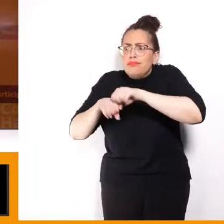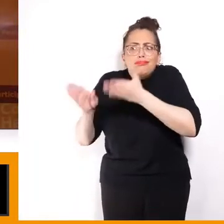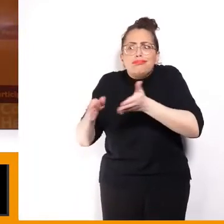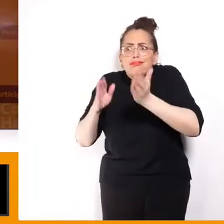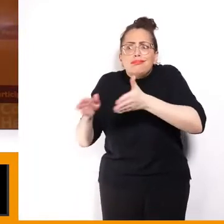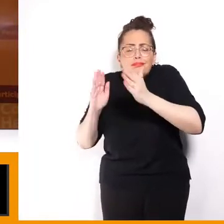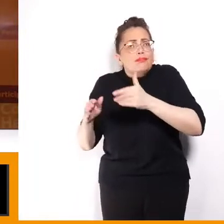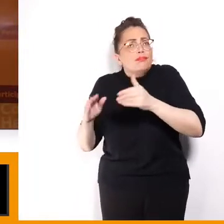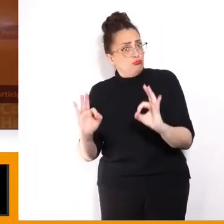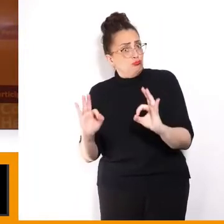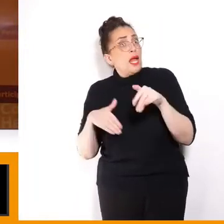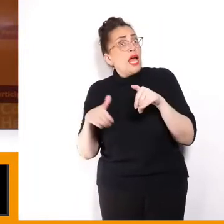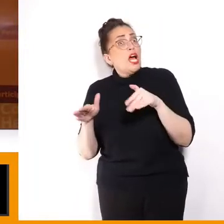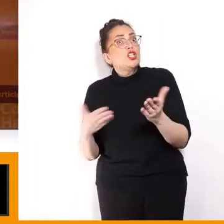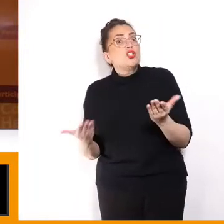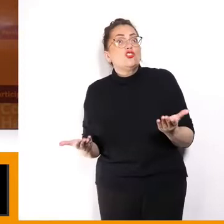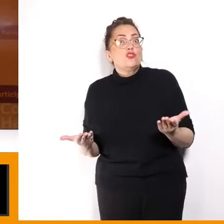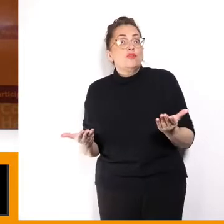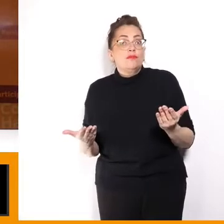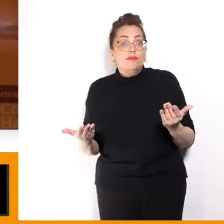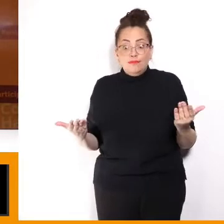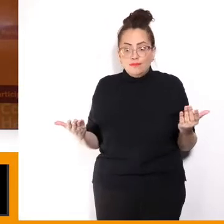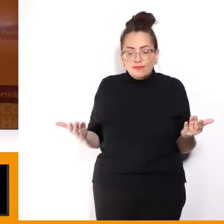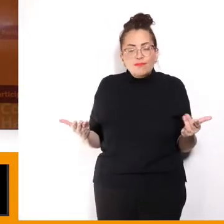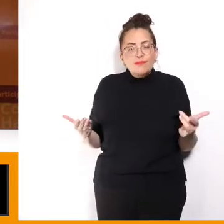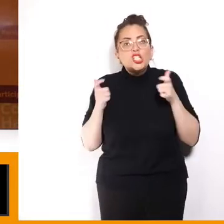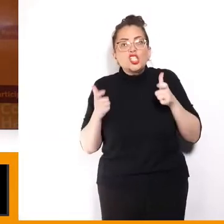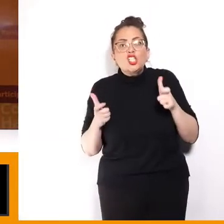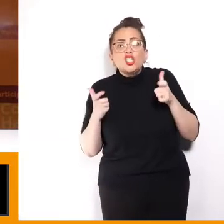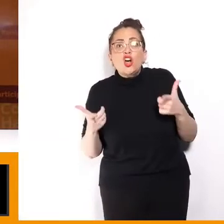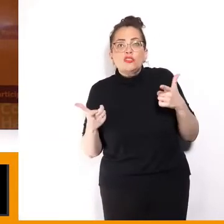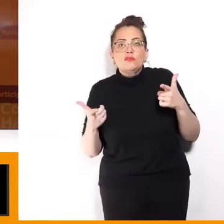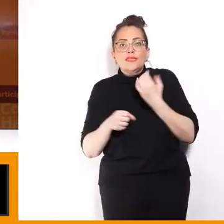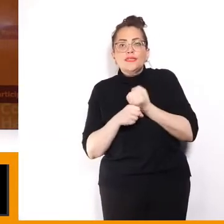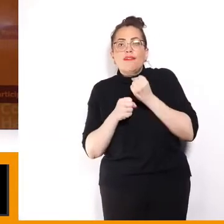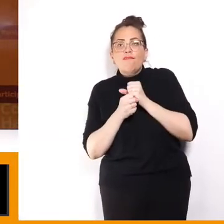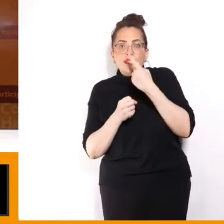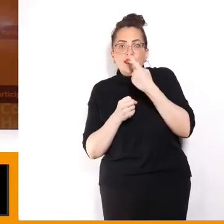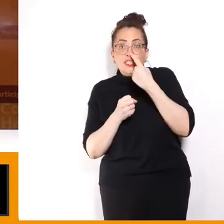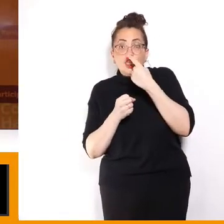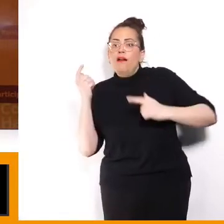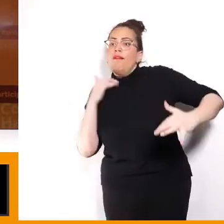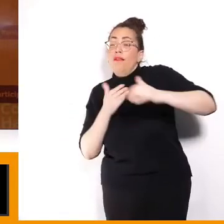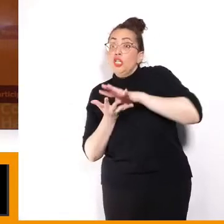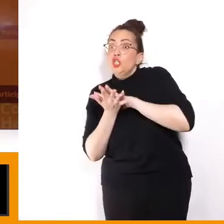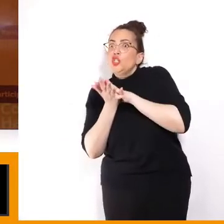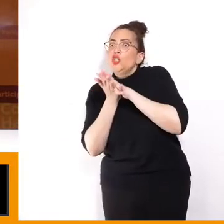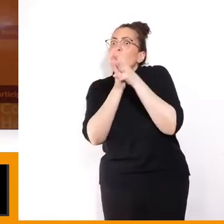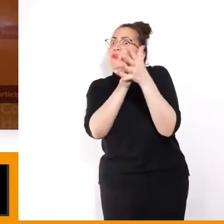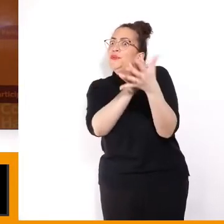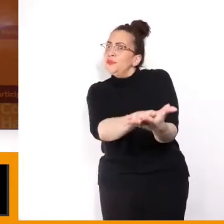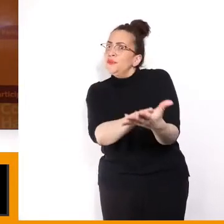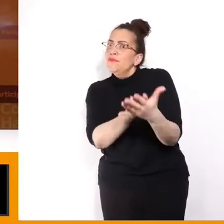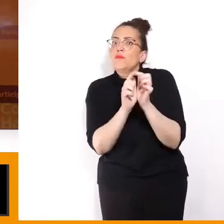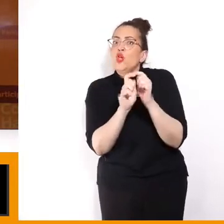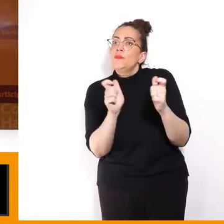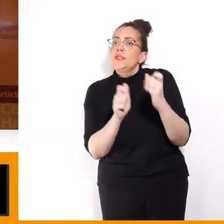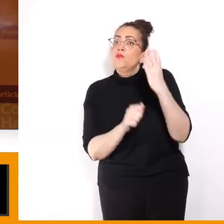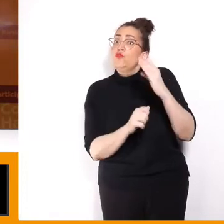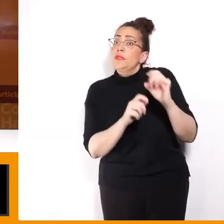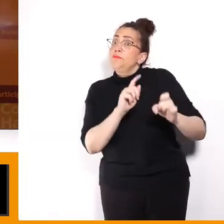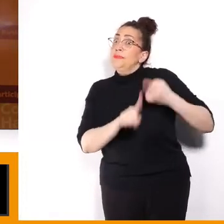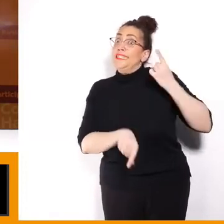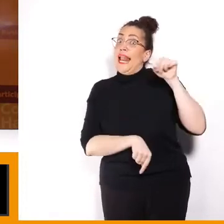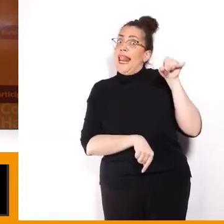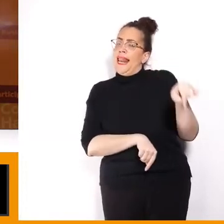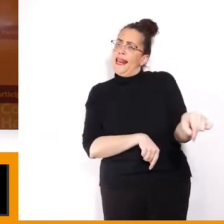crois qu'on a une opportunité aujourd'hui avec l'évolution du marché de l'emploi. On voit des entreprises qui ont des besoins particuliers. On a aujourd'hui